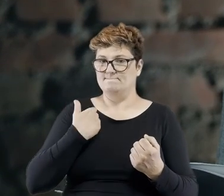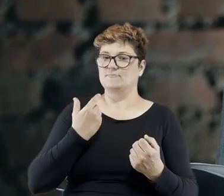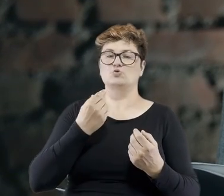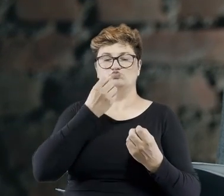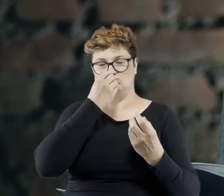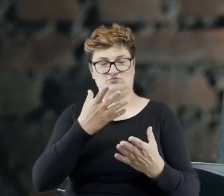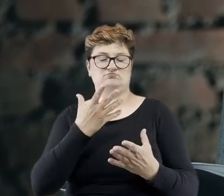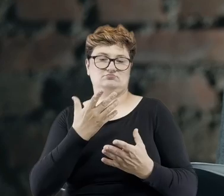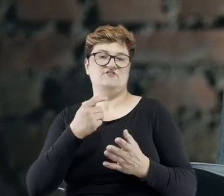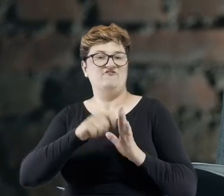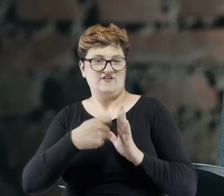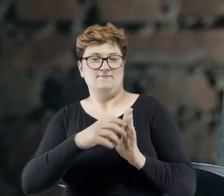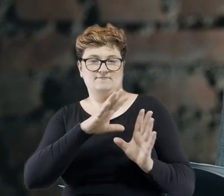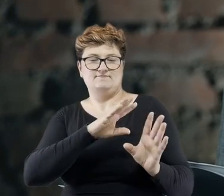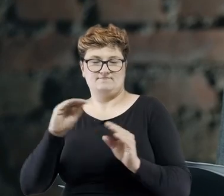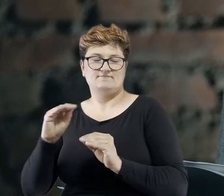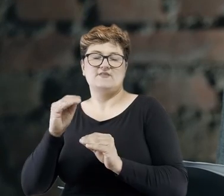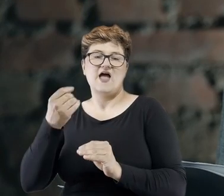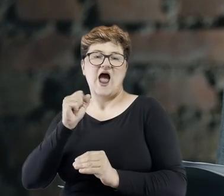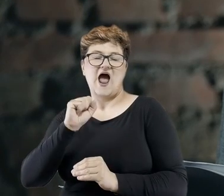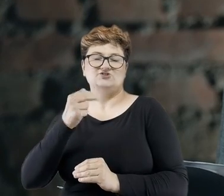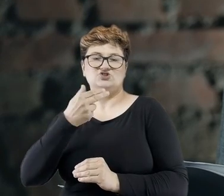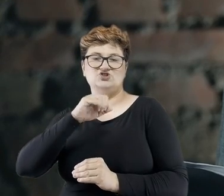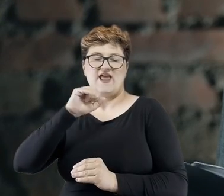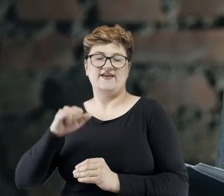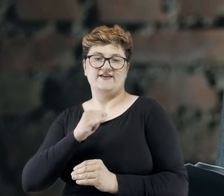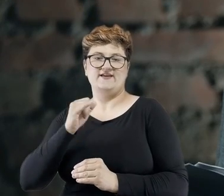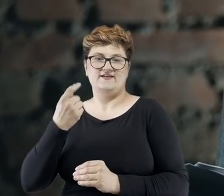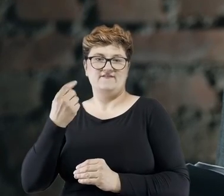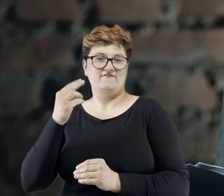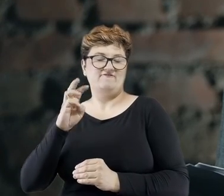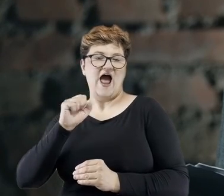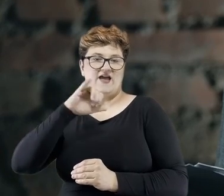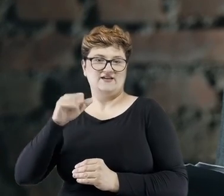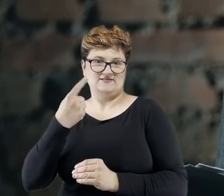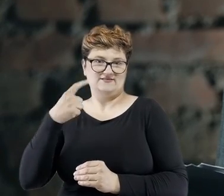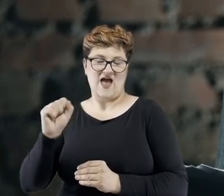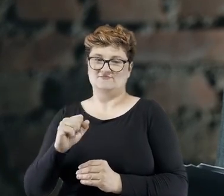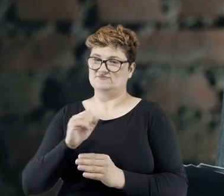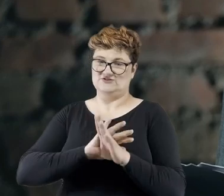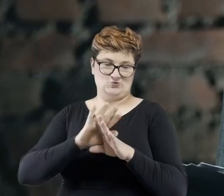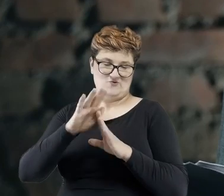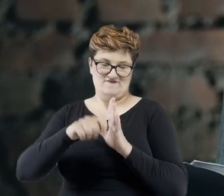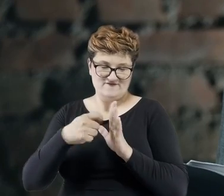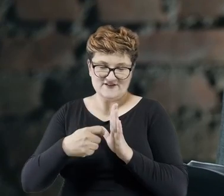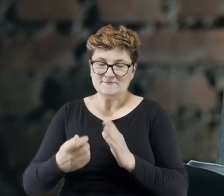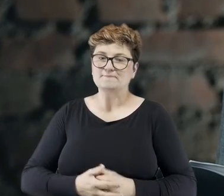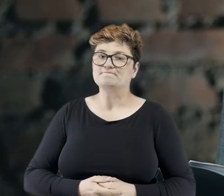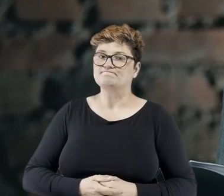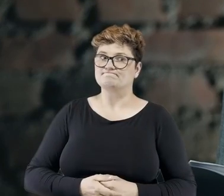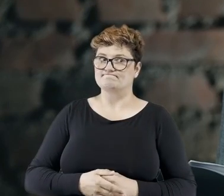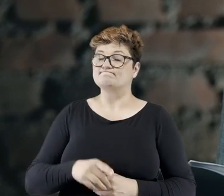doczekała się świetnego filmu Andrzeja Wajdy, jest słynna, jest bardzo takim jednym z jego najsłynniejszych filmów. I